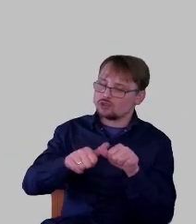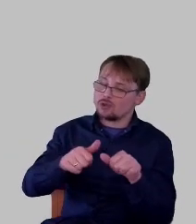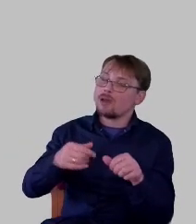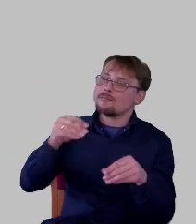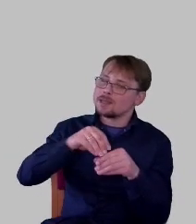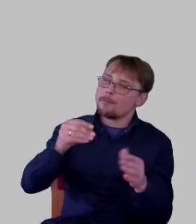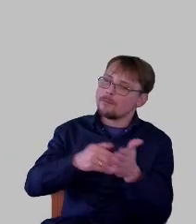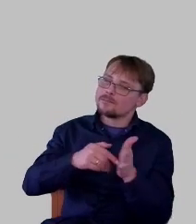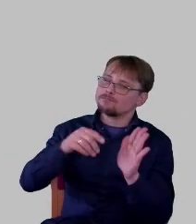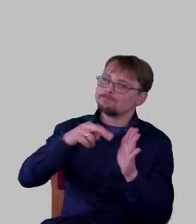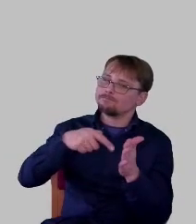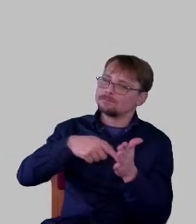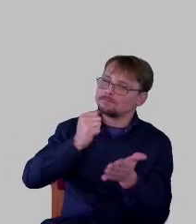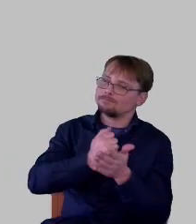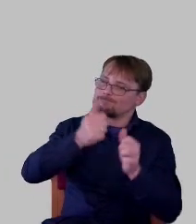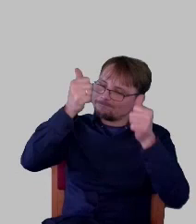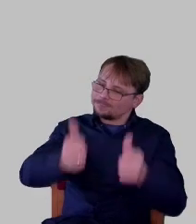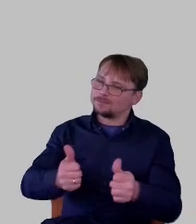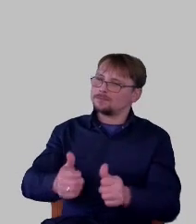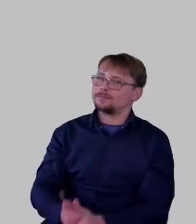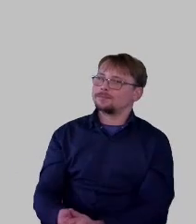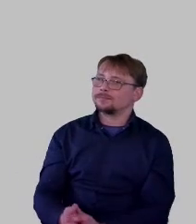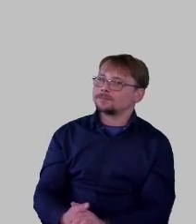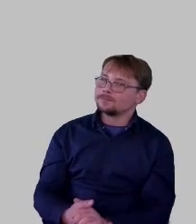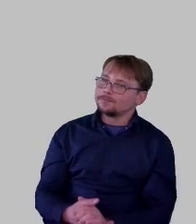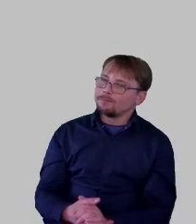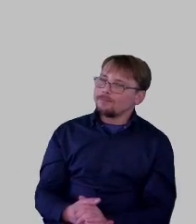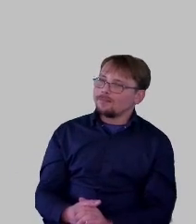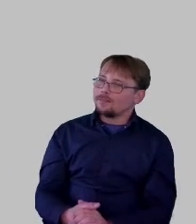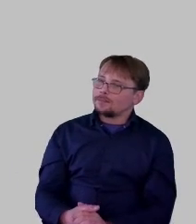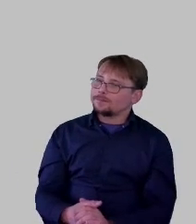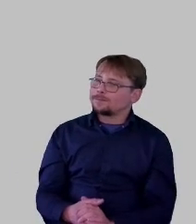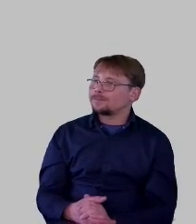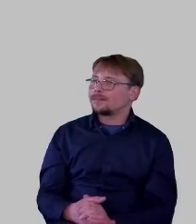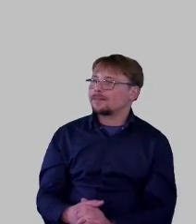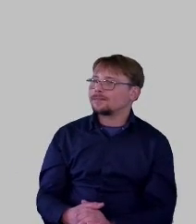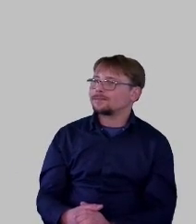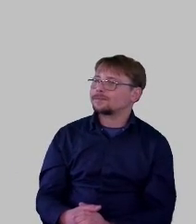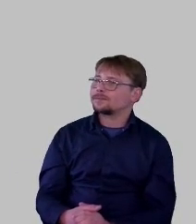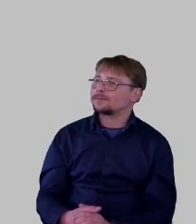przedszkola czy szkoły. No i wreszcie w momencie takim, kiedy te oddziaływania